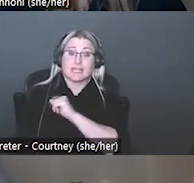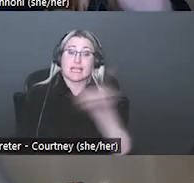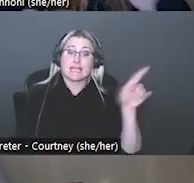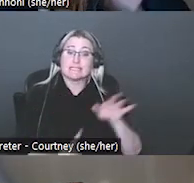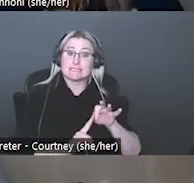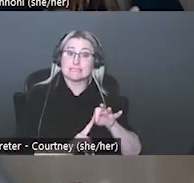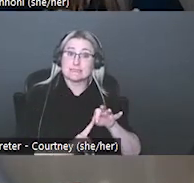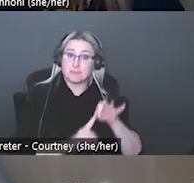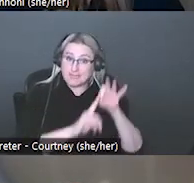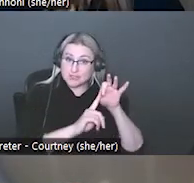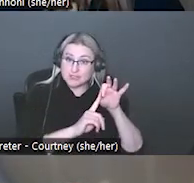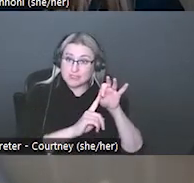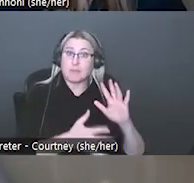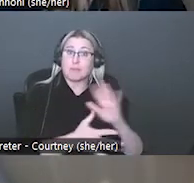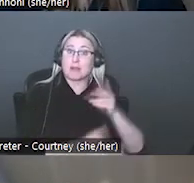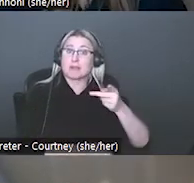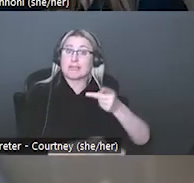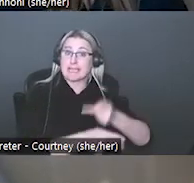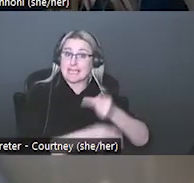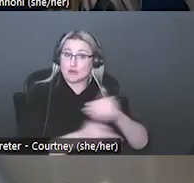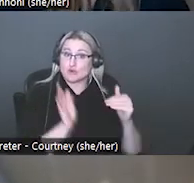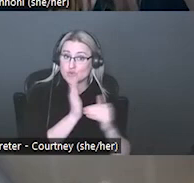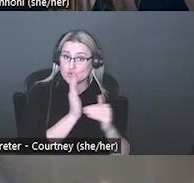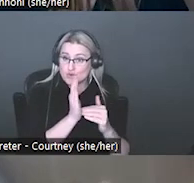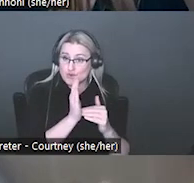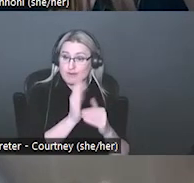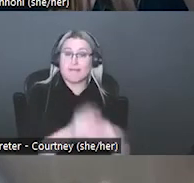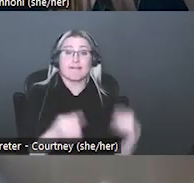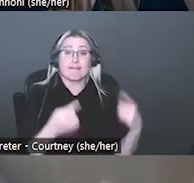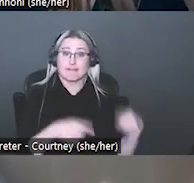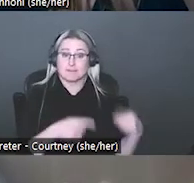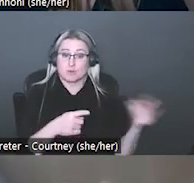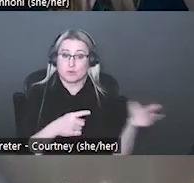professionnels de la santé, surtout les médecins de première ligne, c'est-à-dire le premier point de contact,